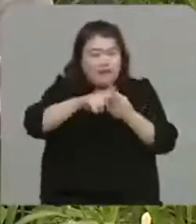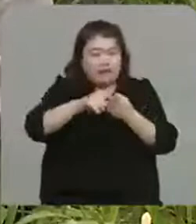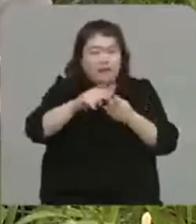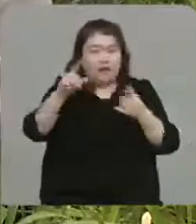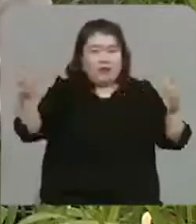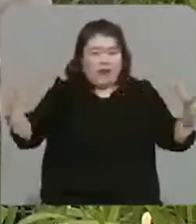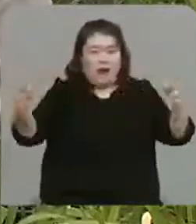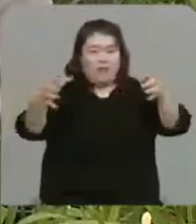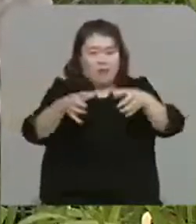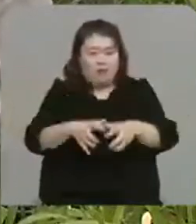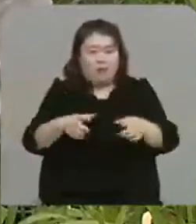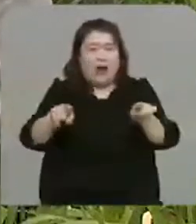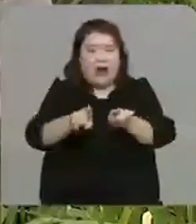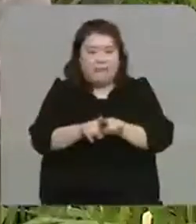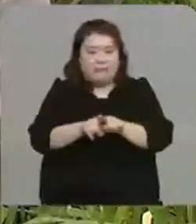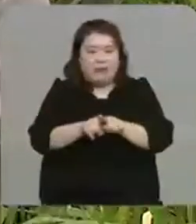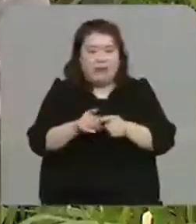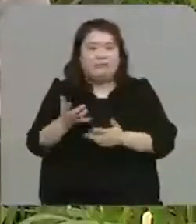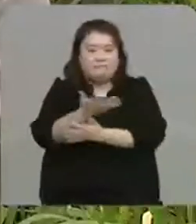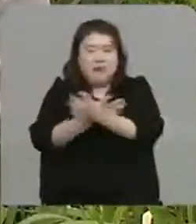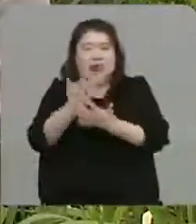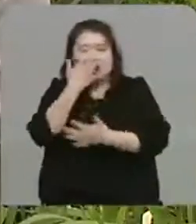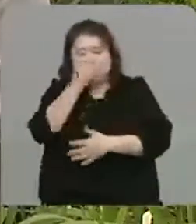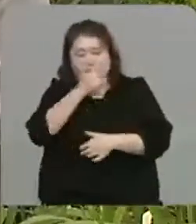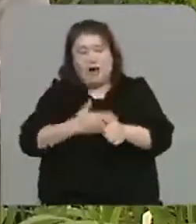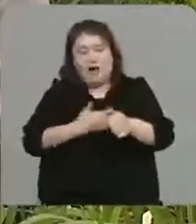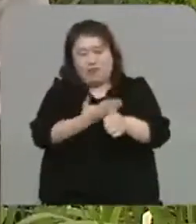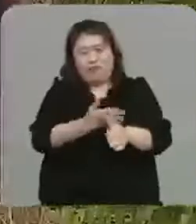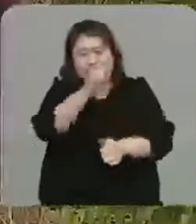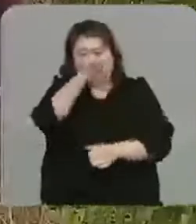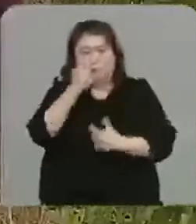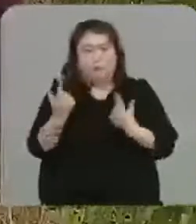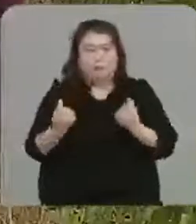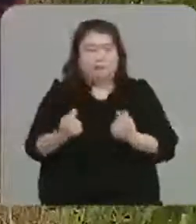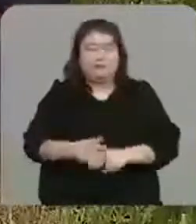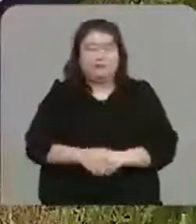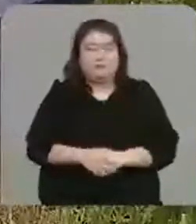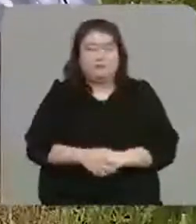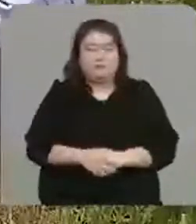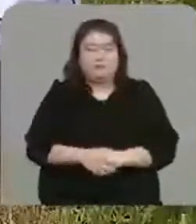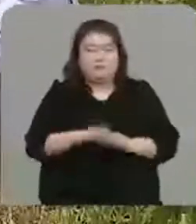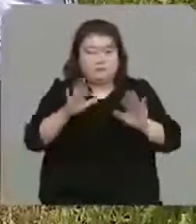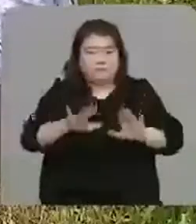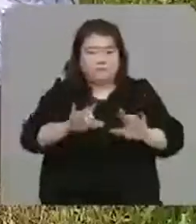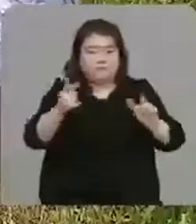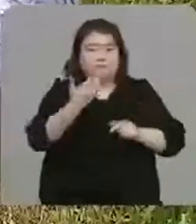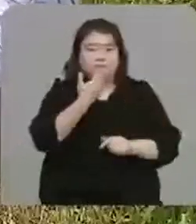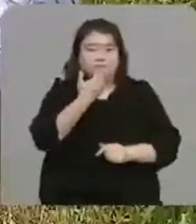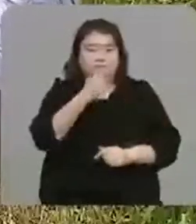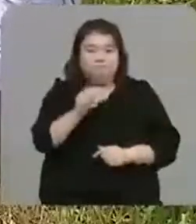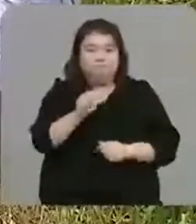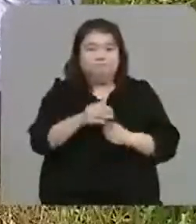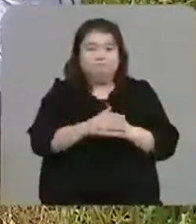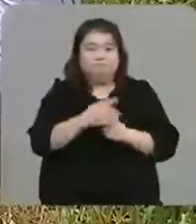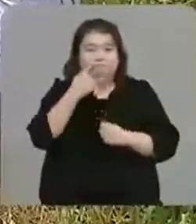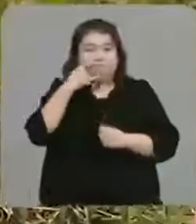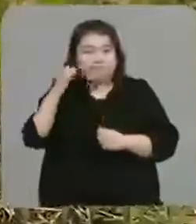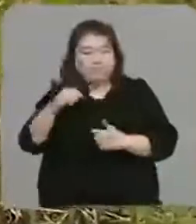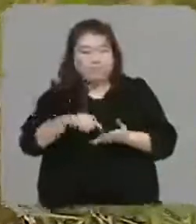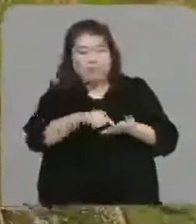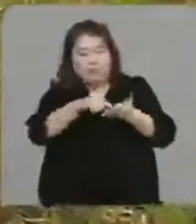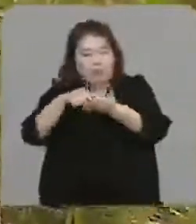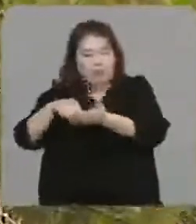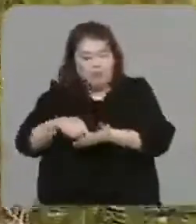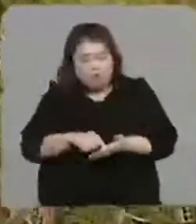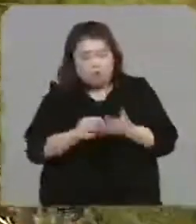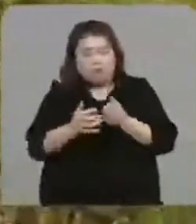한 자리에 모여서 같이 지낼 수 있다는 것 그걸 알려준다는 게 좋은 것 같아요. 올해 95살의 노모도 외로움에